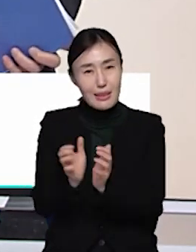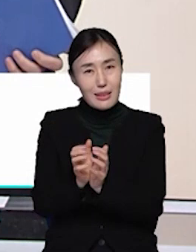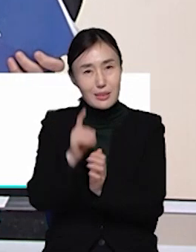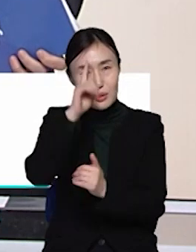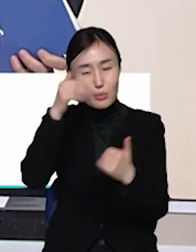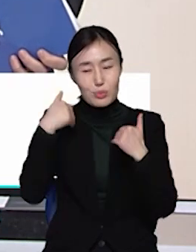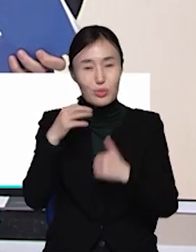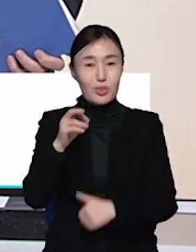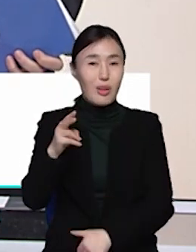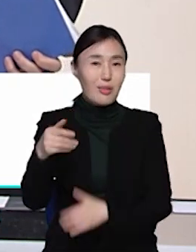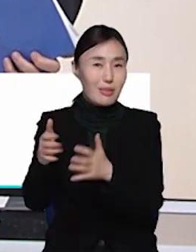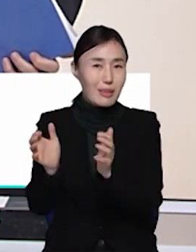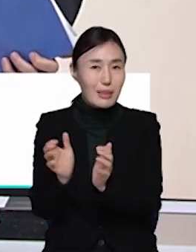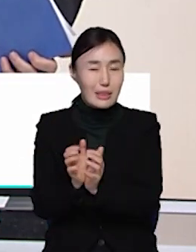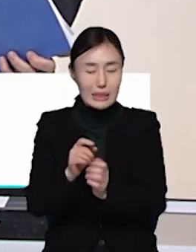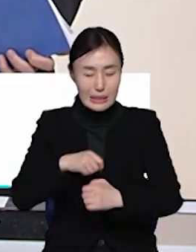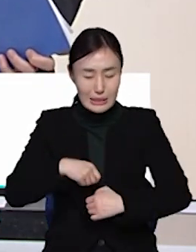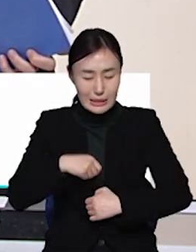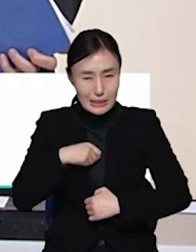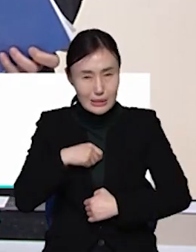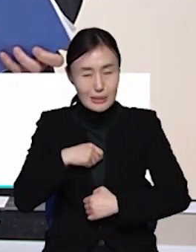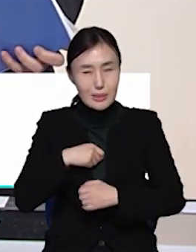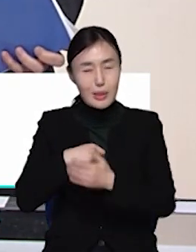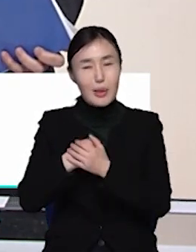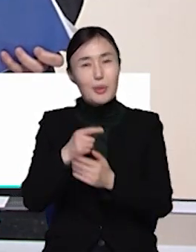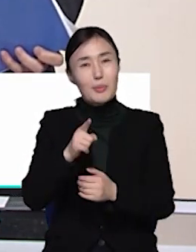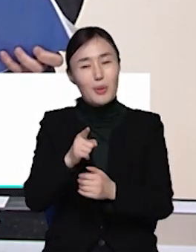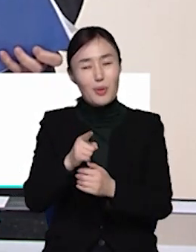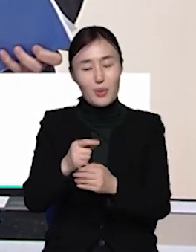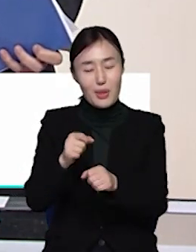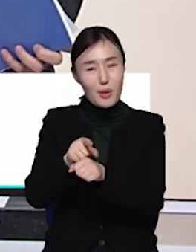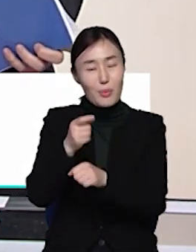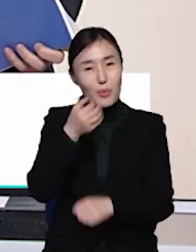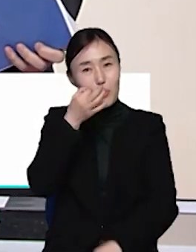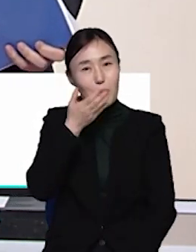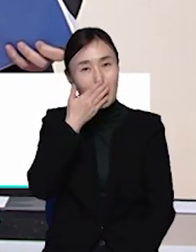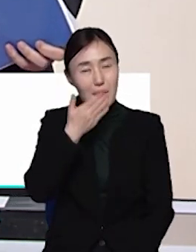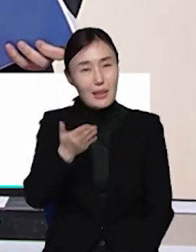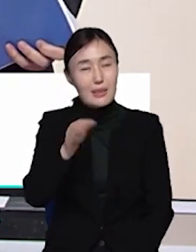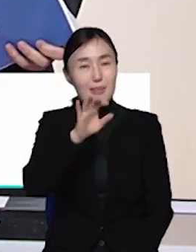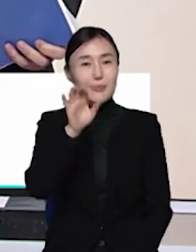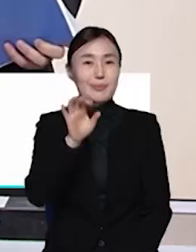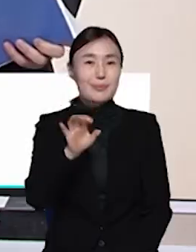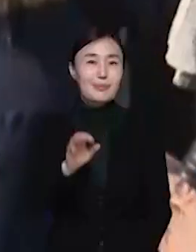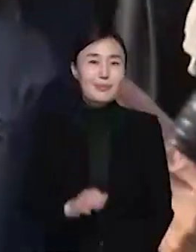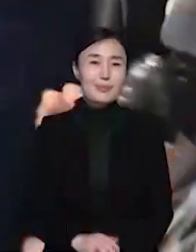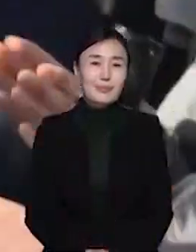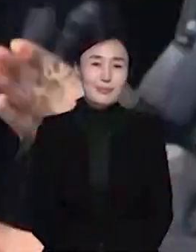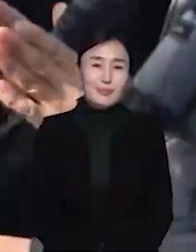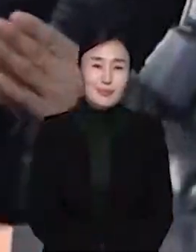정부 여당이 진정성을 보일 수 있을지 주목됩니다. 이어서 박성호 기자의 보도입니다.